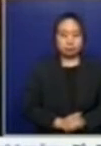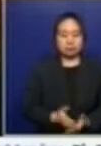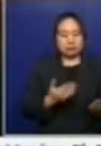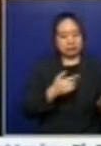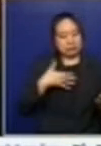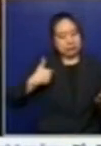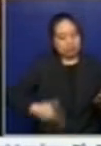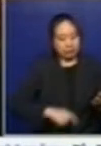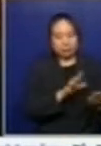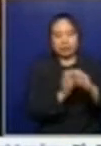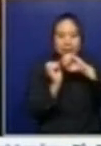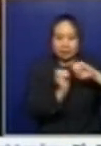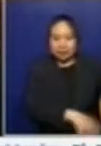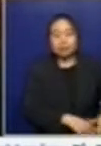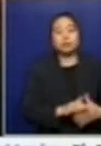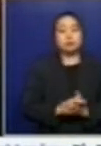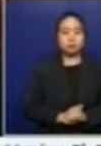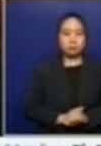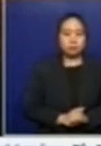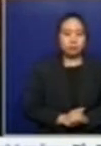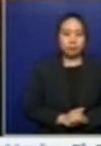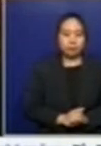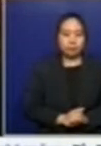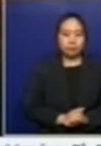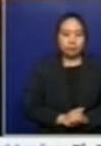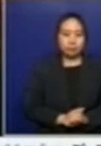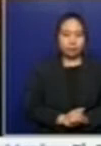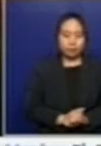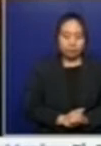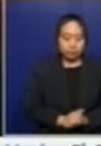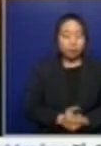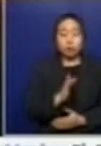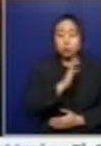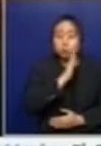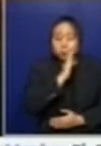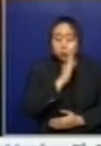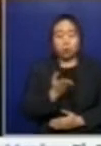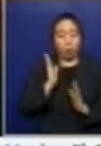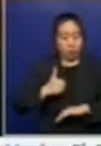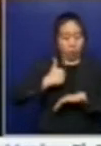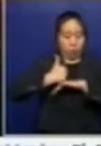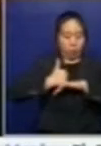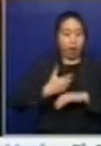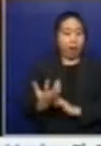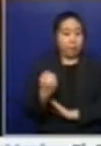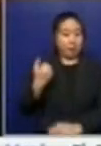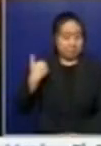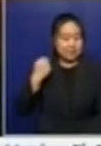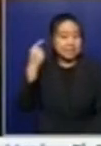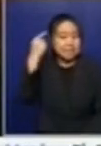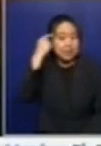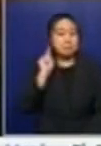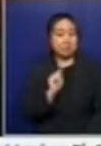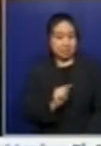ใจก็ลดทิ้งก็ลดทิ้งมาดื้อๆนะครับนะถ้าผู้บริหารผู้มีอำนาจนะครับคิดอย่างนี้นะ